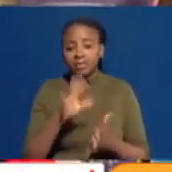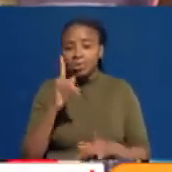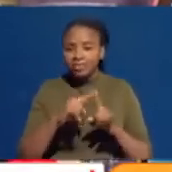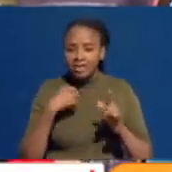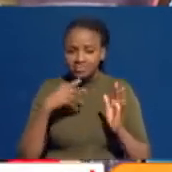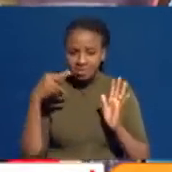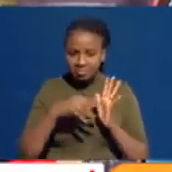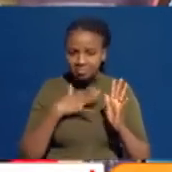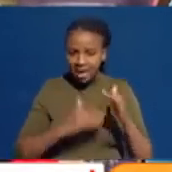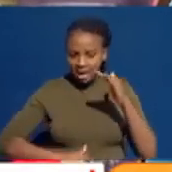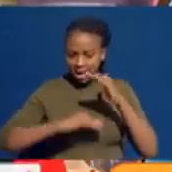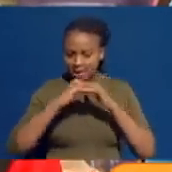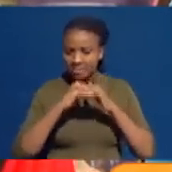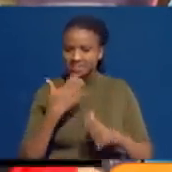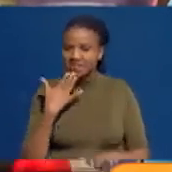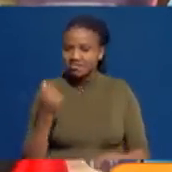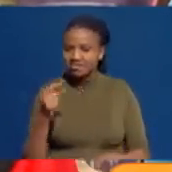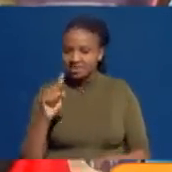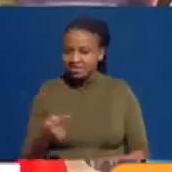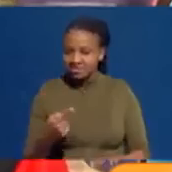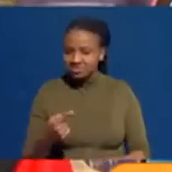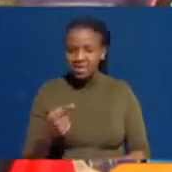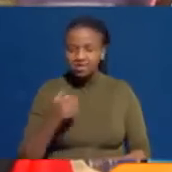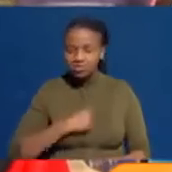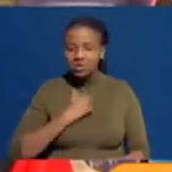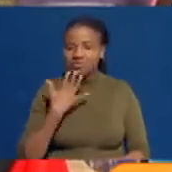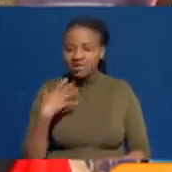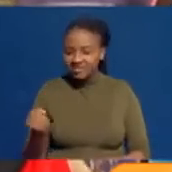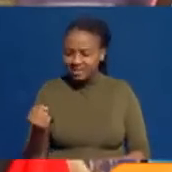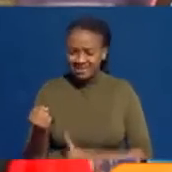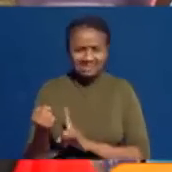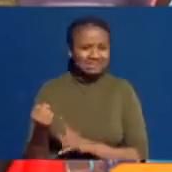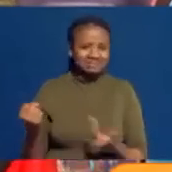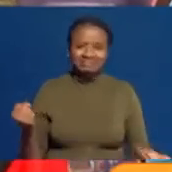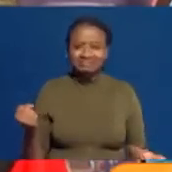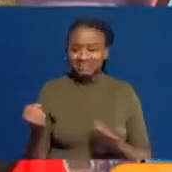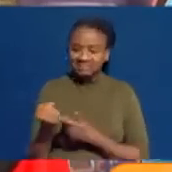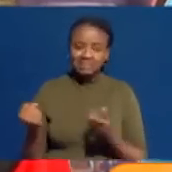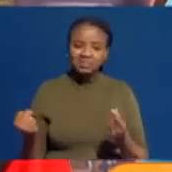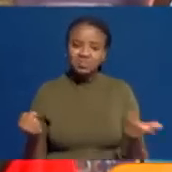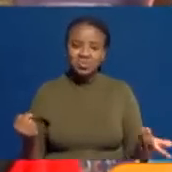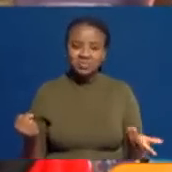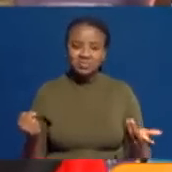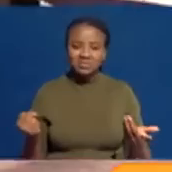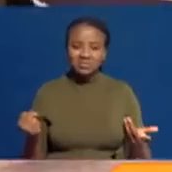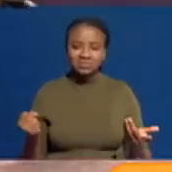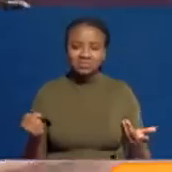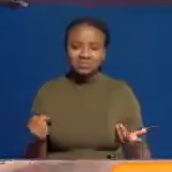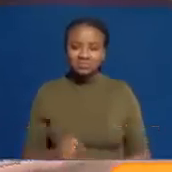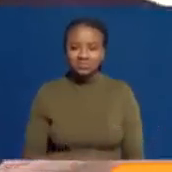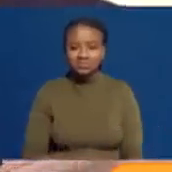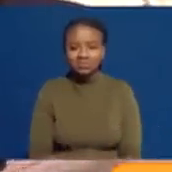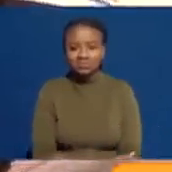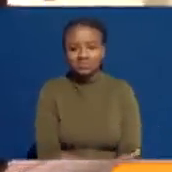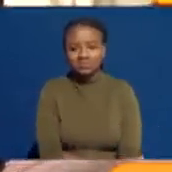5, nilidhani naweza increase. Nilipewa hiyo 5, nikatumia nishalipa. Bado ananiambia 5.